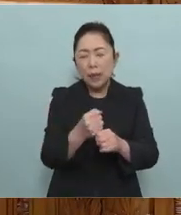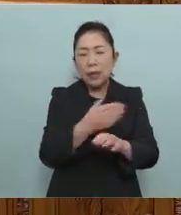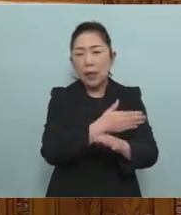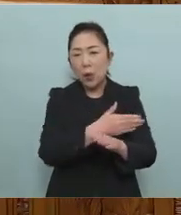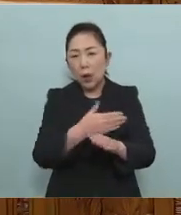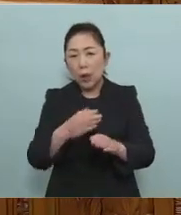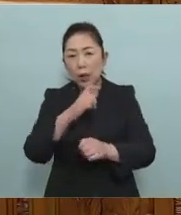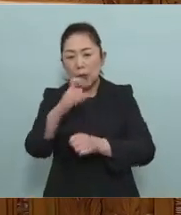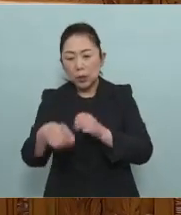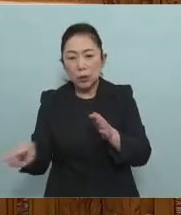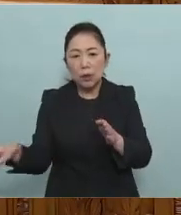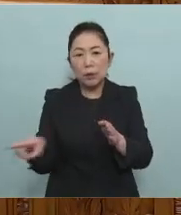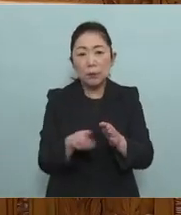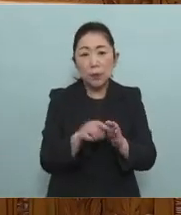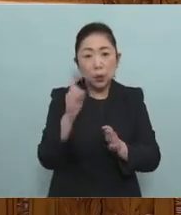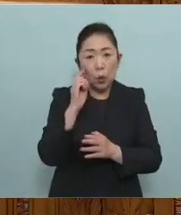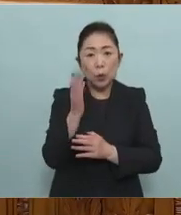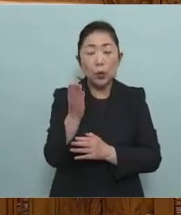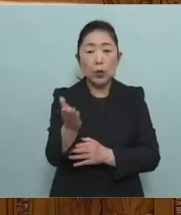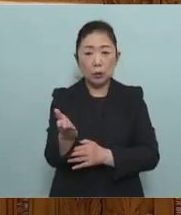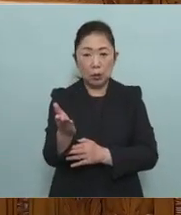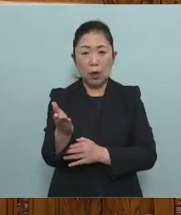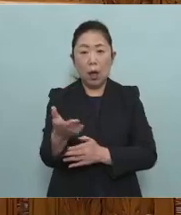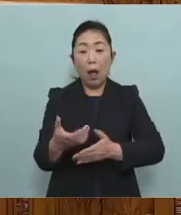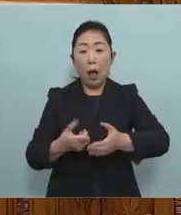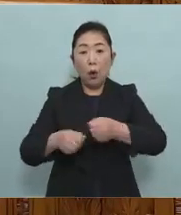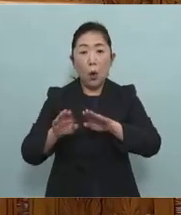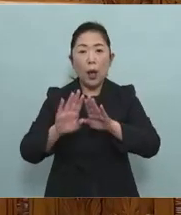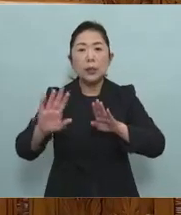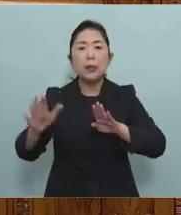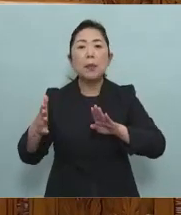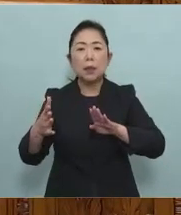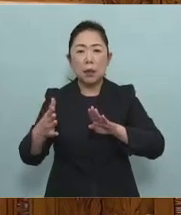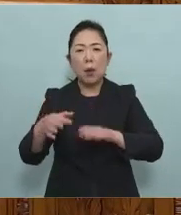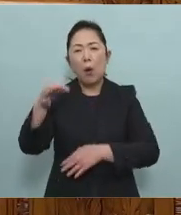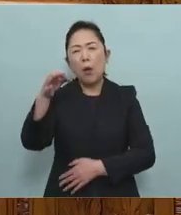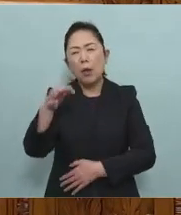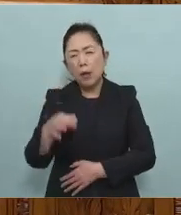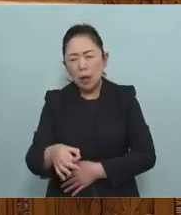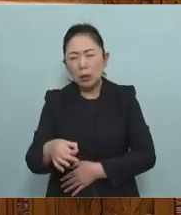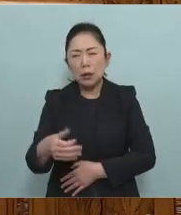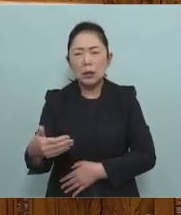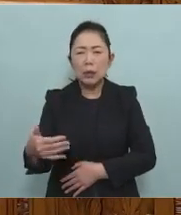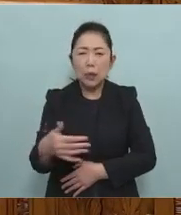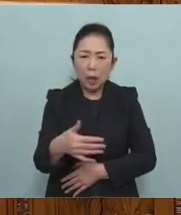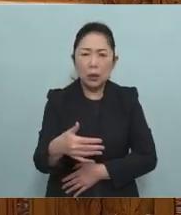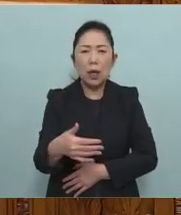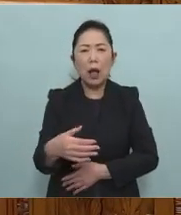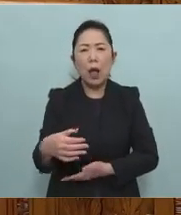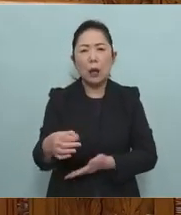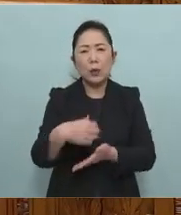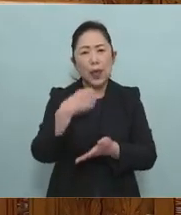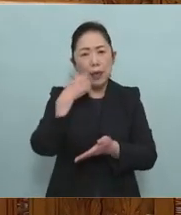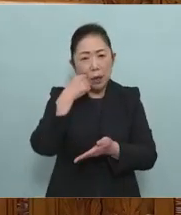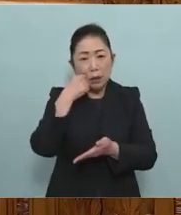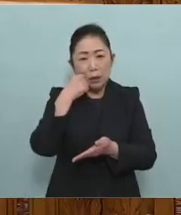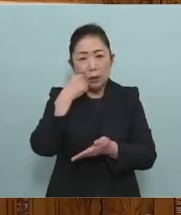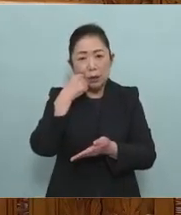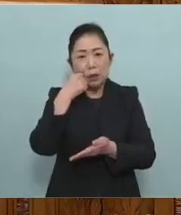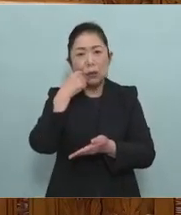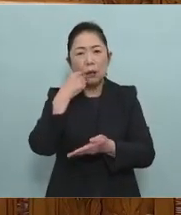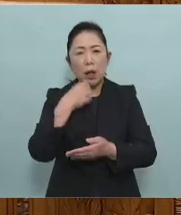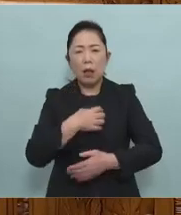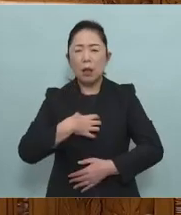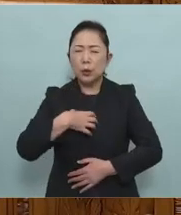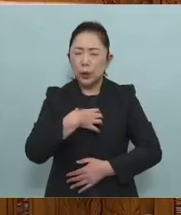んでいらっしゃったのか。やっとのことで漁を再開しても、安く買い叩かれ、売れなくなってしまった魚を前に、どれほどの